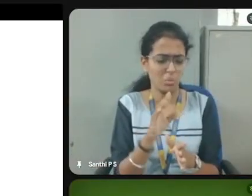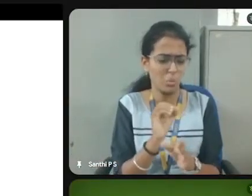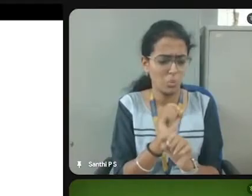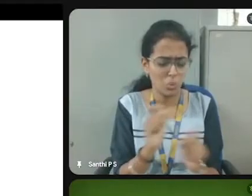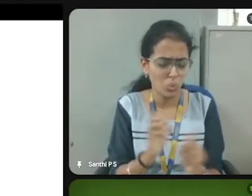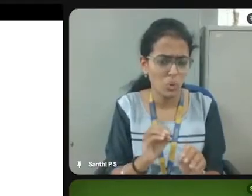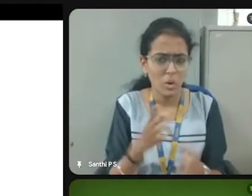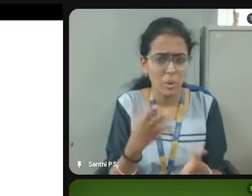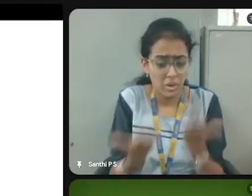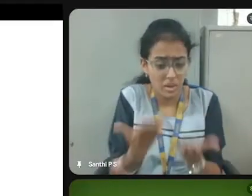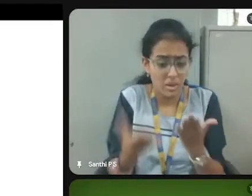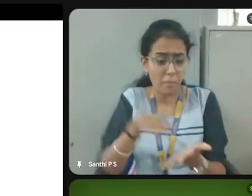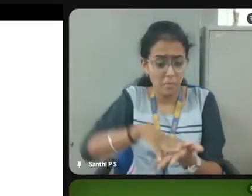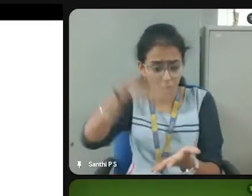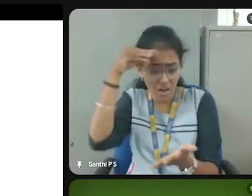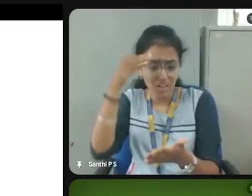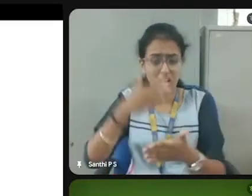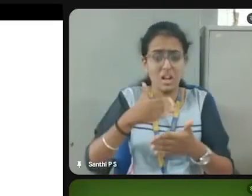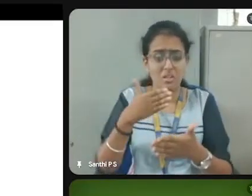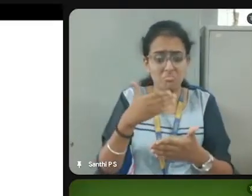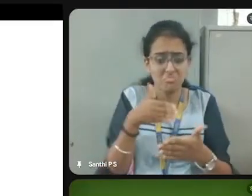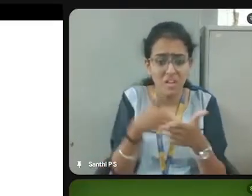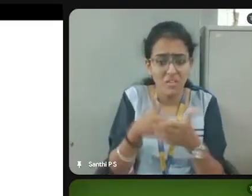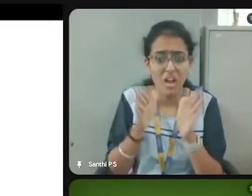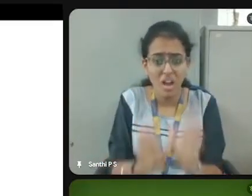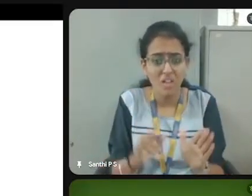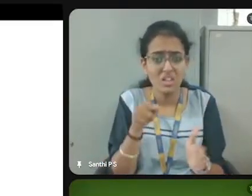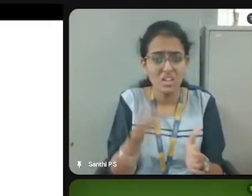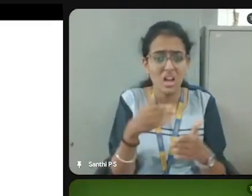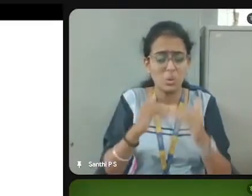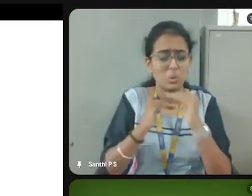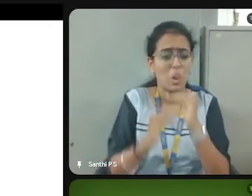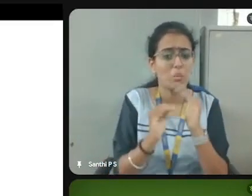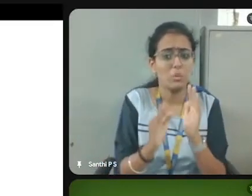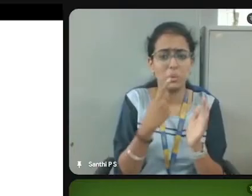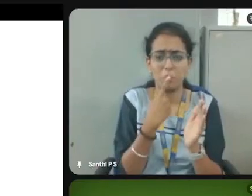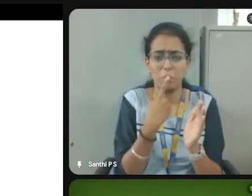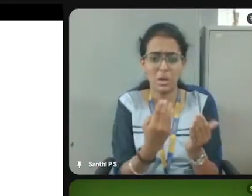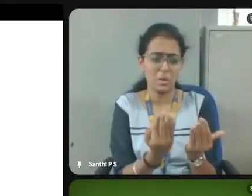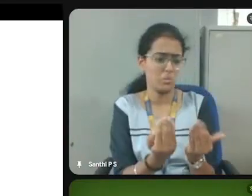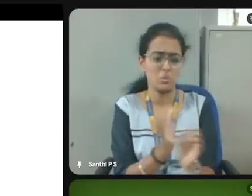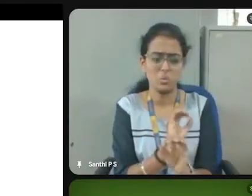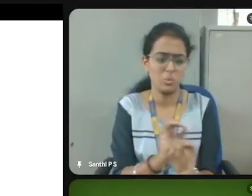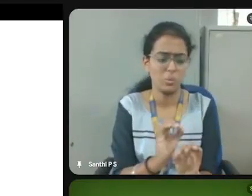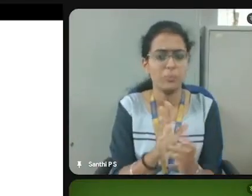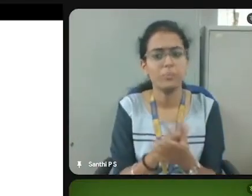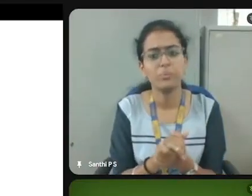പഠനത്തിൽ ചിലപ്പം ചെറിയ ബുദ്ധിമുട്ടുകൾ ഉണ്ടാകാം, പക്ഷെ നമുക്ക് അതൊരു പഠന പരിമിതി എന്ന് ലേബൽ ചെയ്യാനായിട്ട്